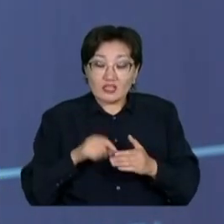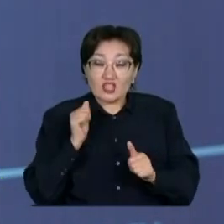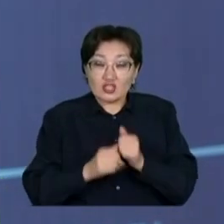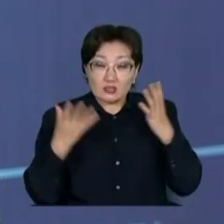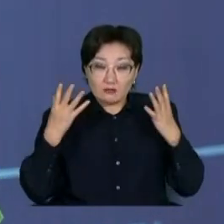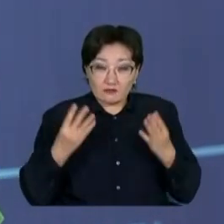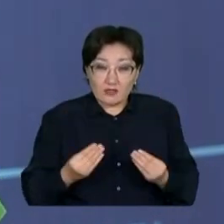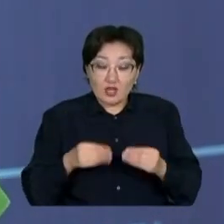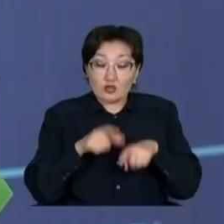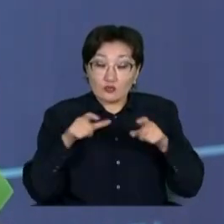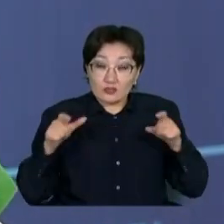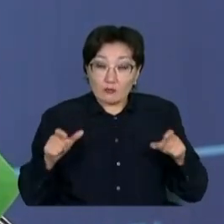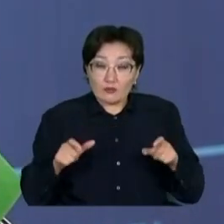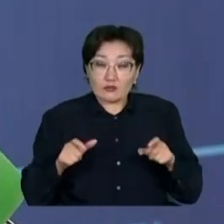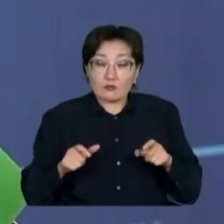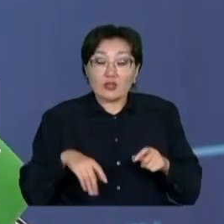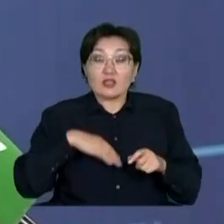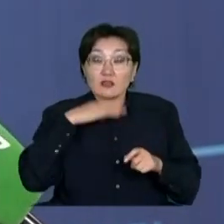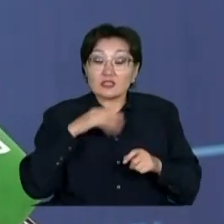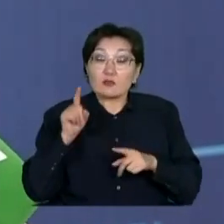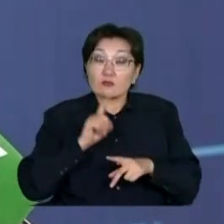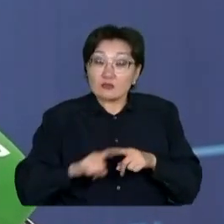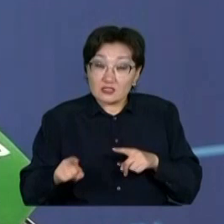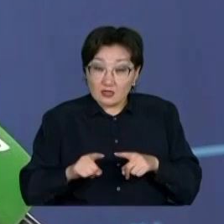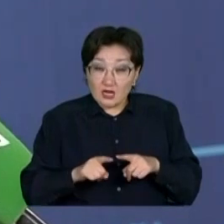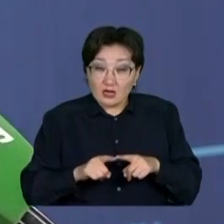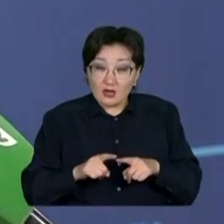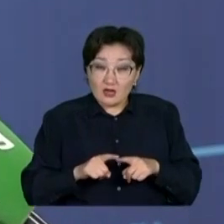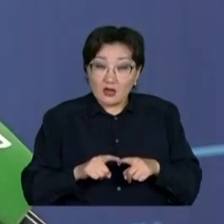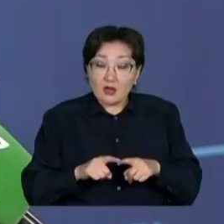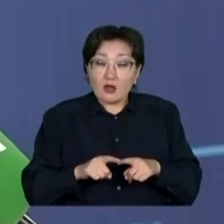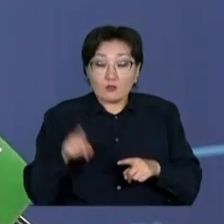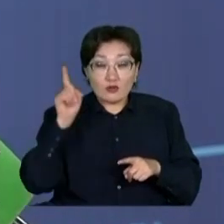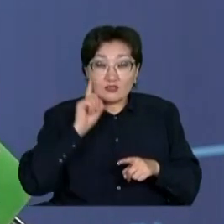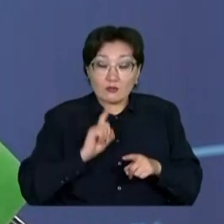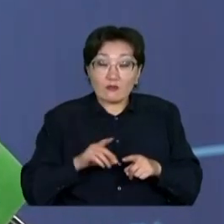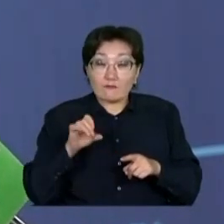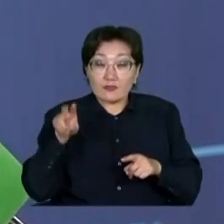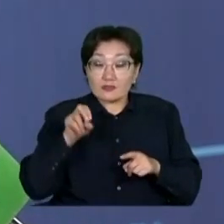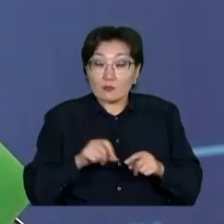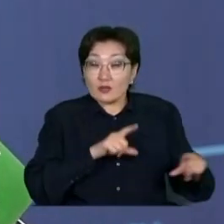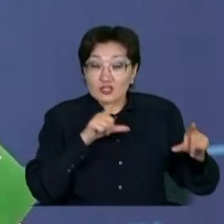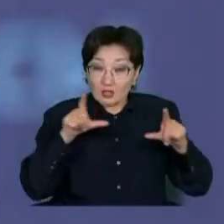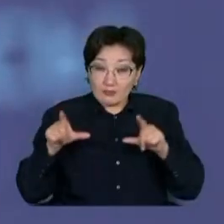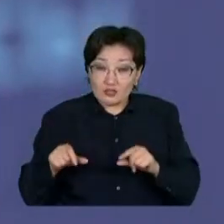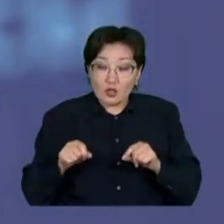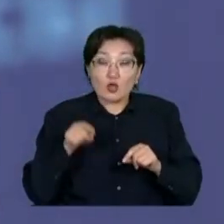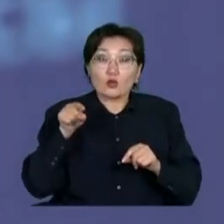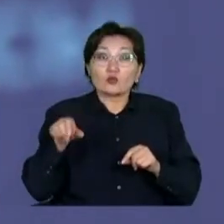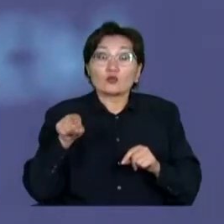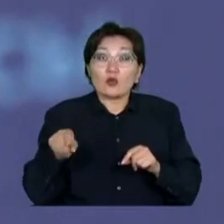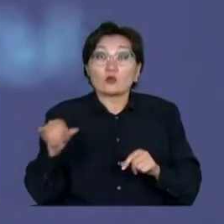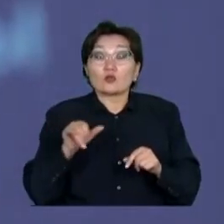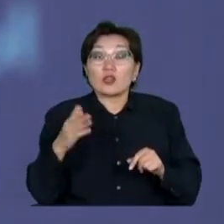ежедневно людей могла достаточно быстро и в комфортном виде добраться туда, куда им